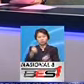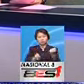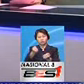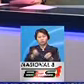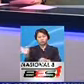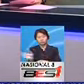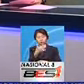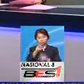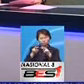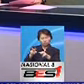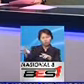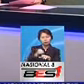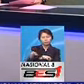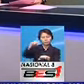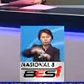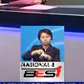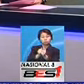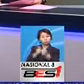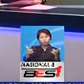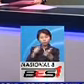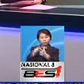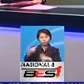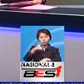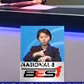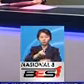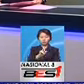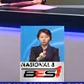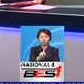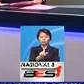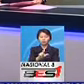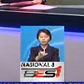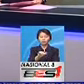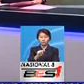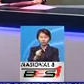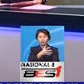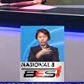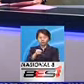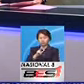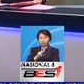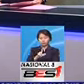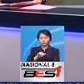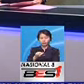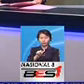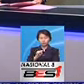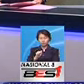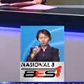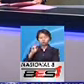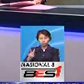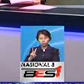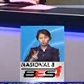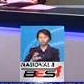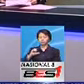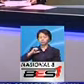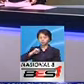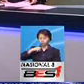sapu yang disyaki mengambil penumpang tanpa kebenaran di Lapangan Terbang Antarabangsa Kuala Lumpur KLIA dan KLIA 2. Suruhanjaya Pencegahan